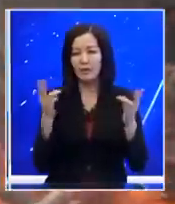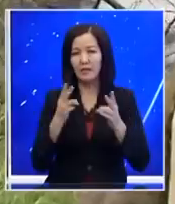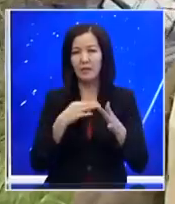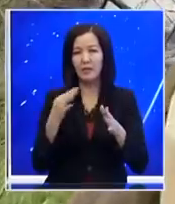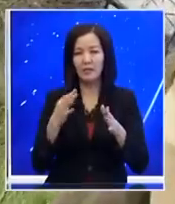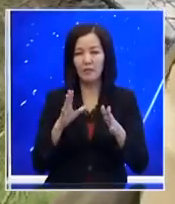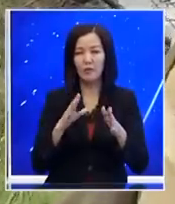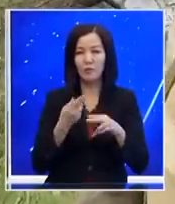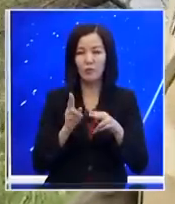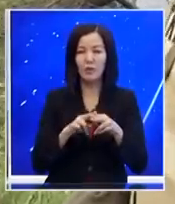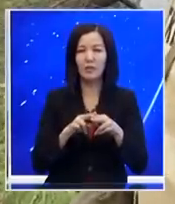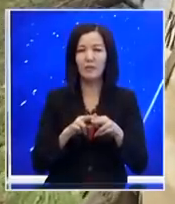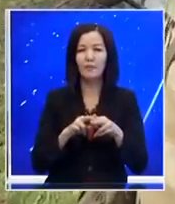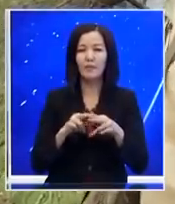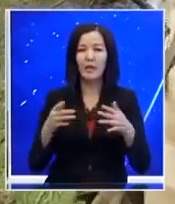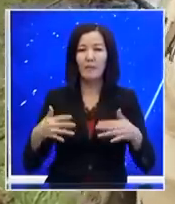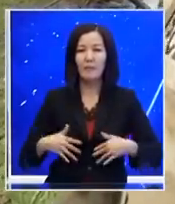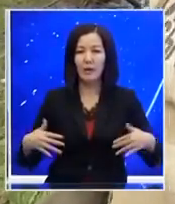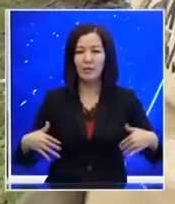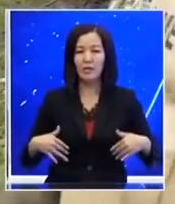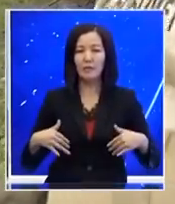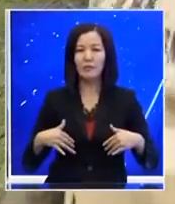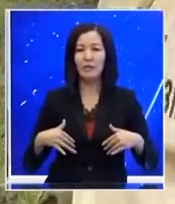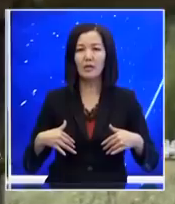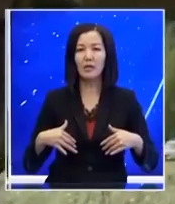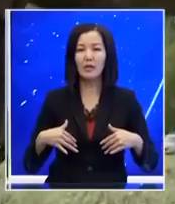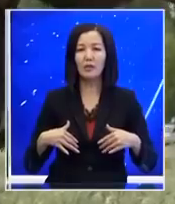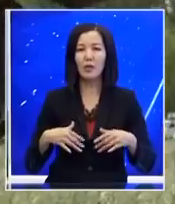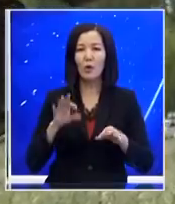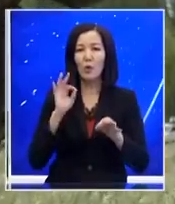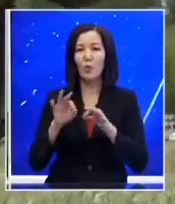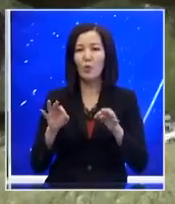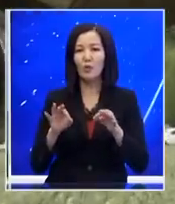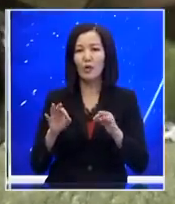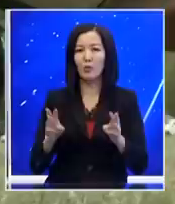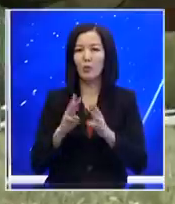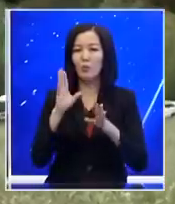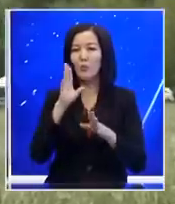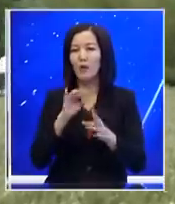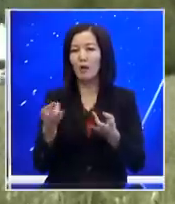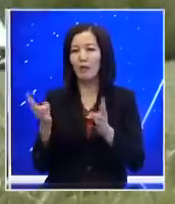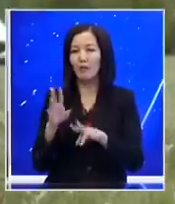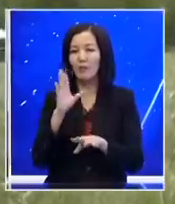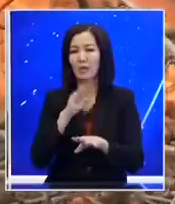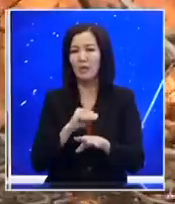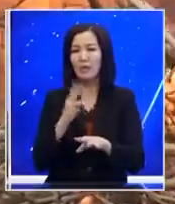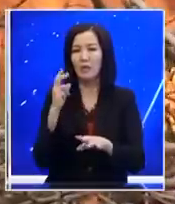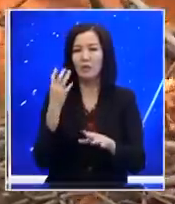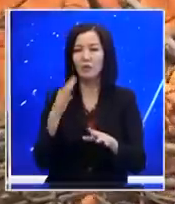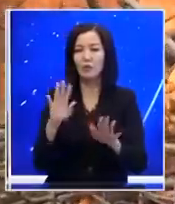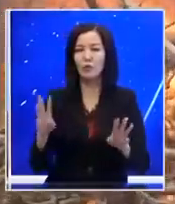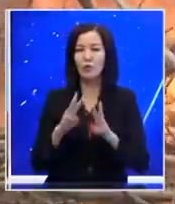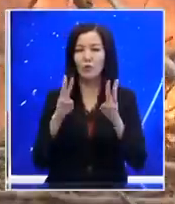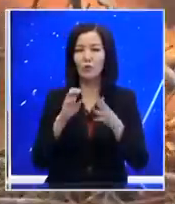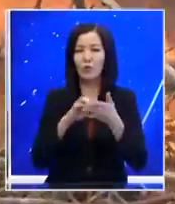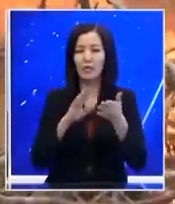ескермейді. Сонымен қатар мал жайып шыққан бақташылардың жайылымға от қойып кететіні тағы бар. Ағымдағы жылы 204 түрлі өрт